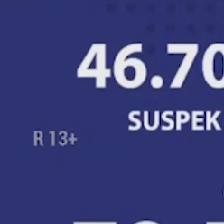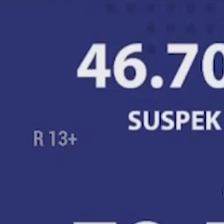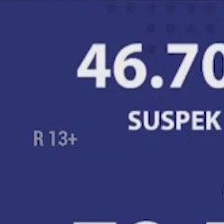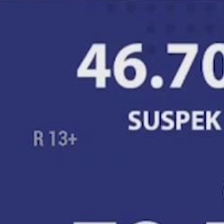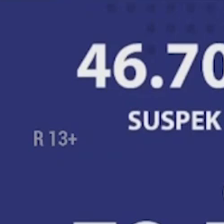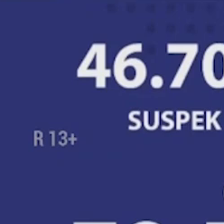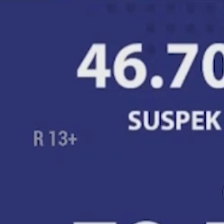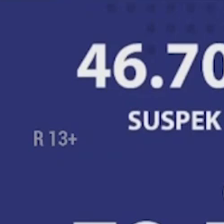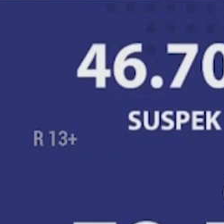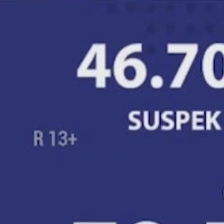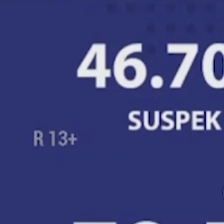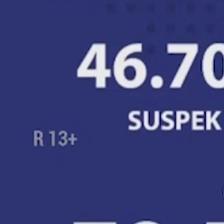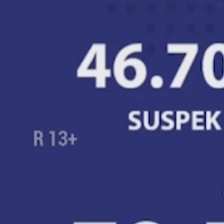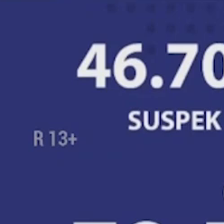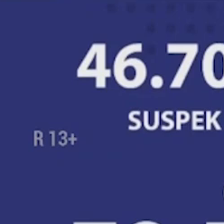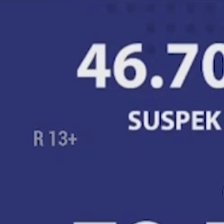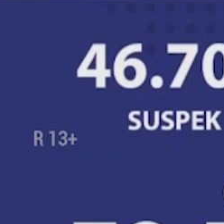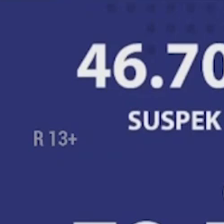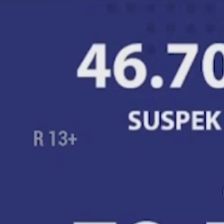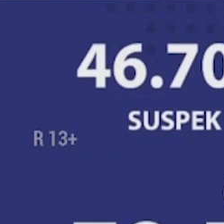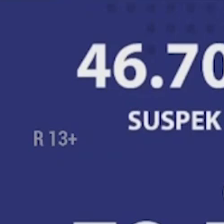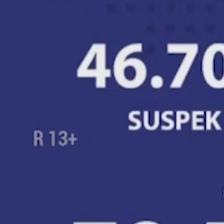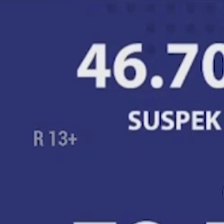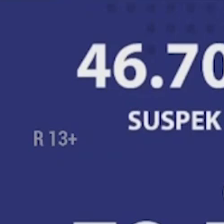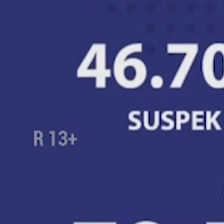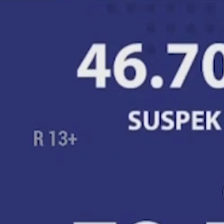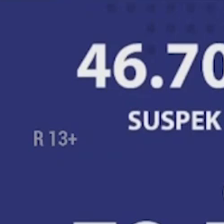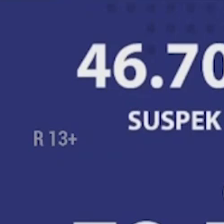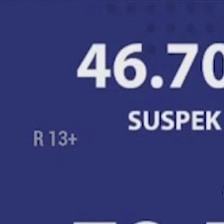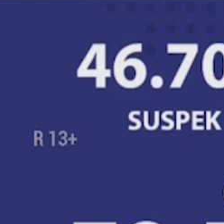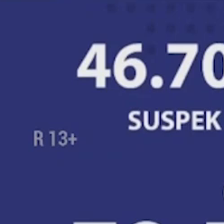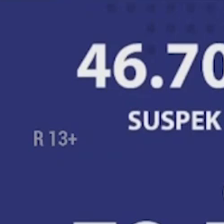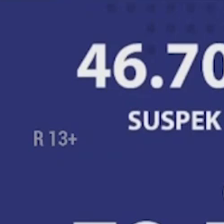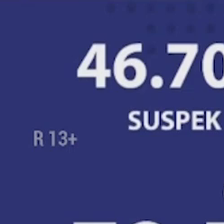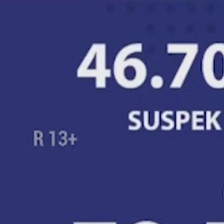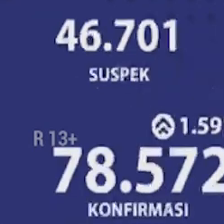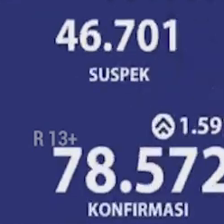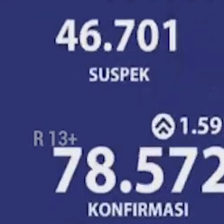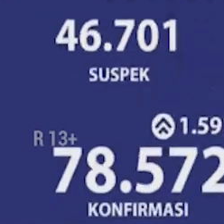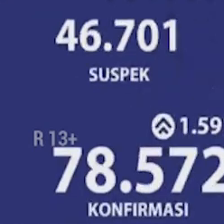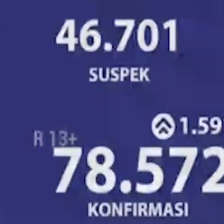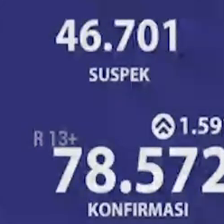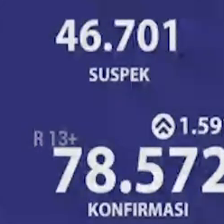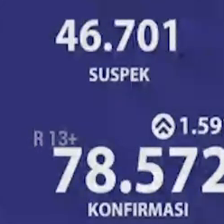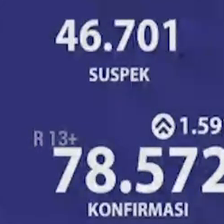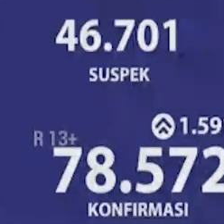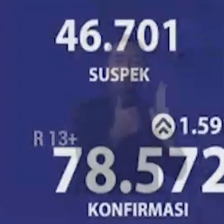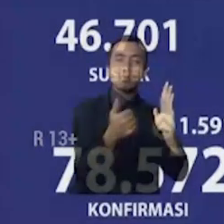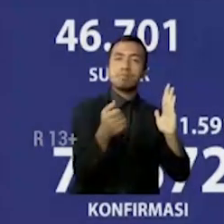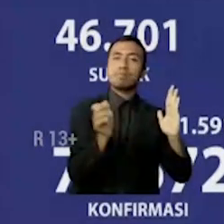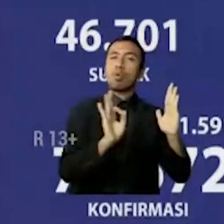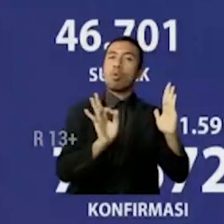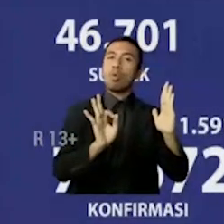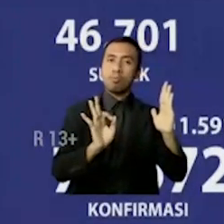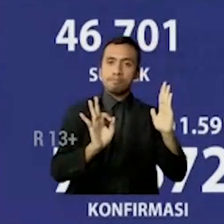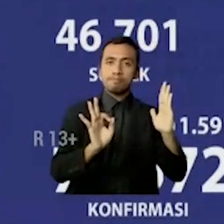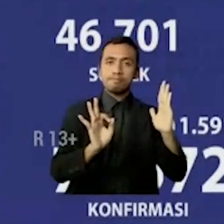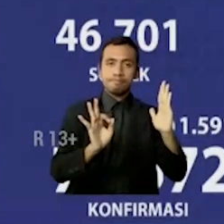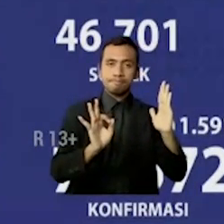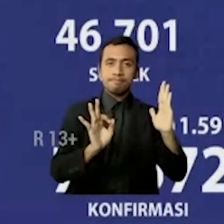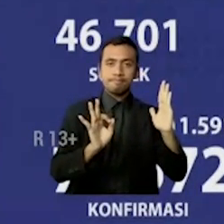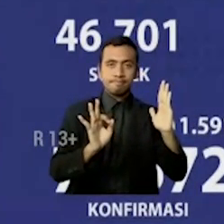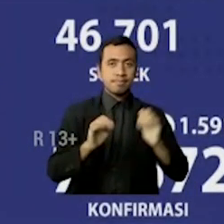terjadi Hal ini disebabkan karena memang protokol kesehatan belum dijalankan dengan baik kami